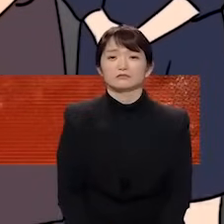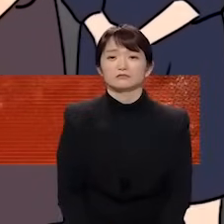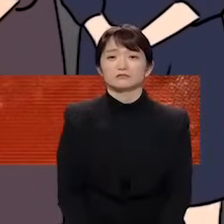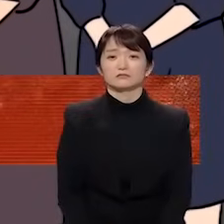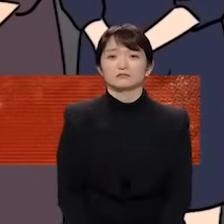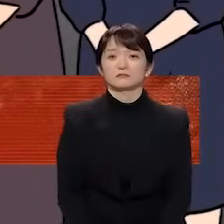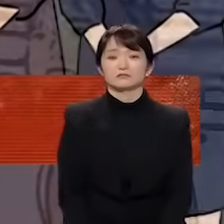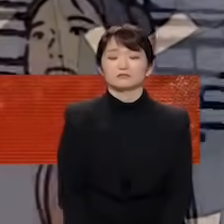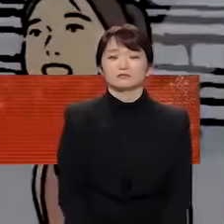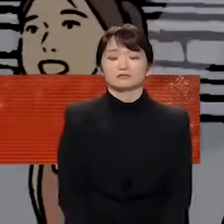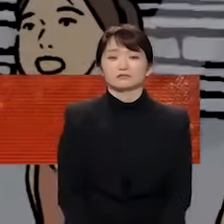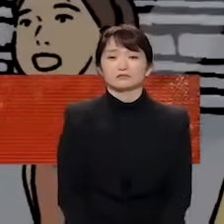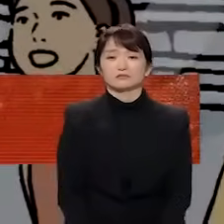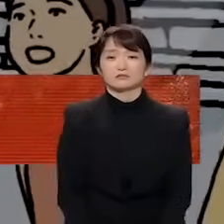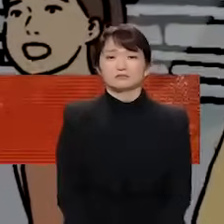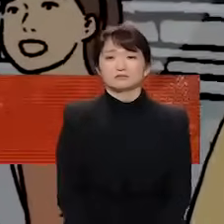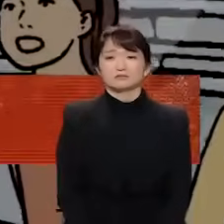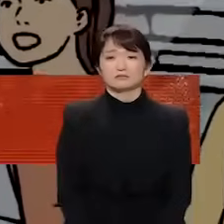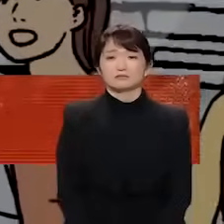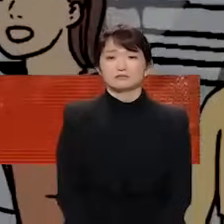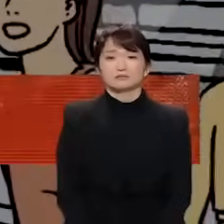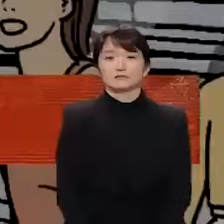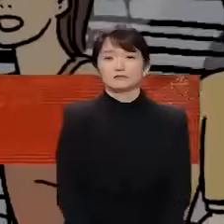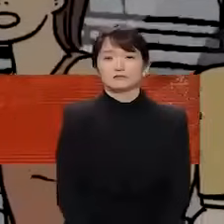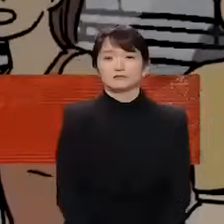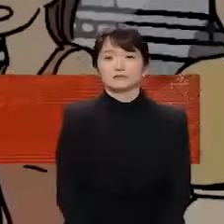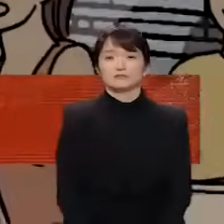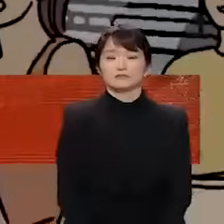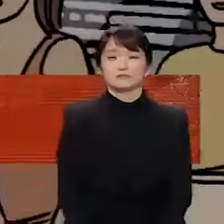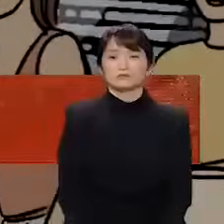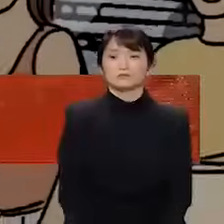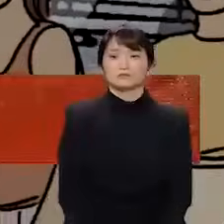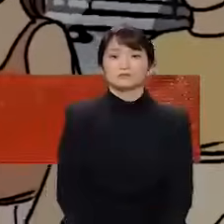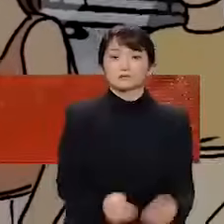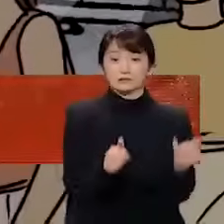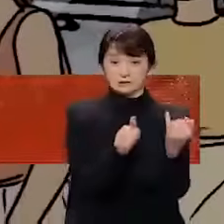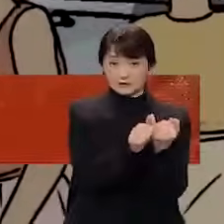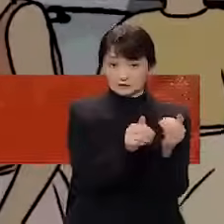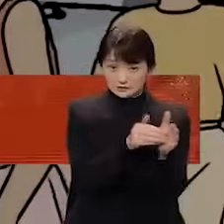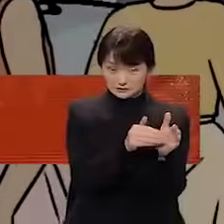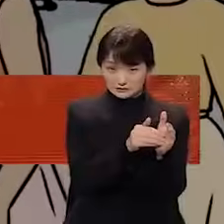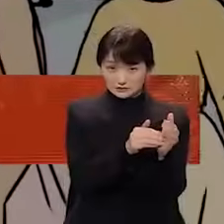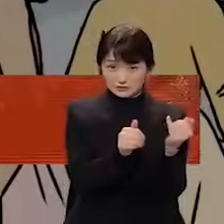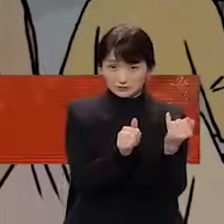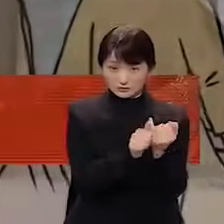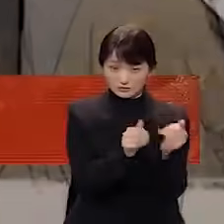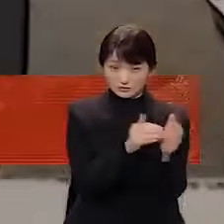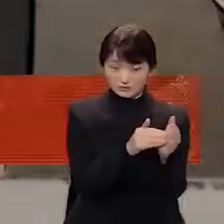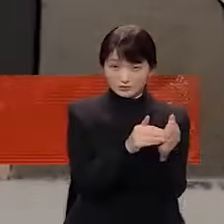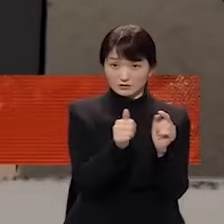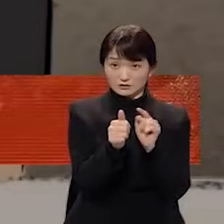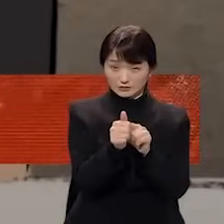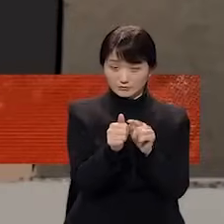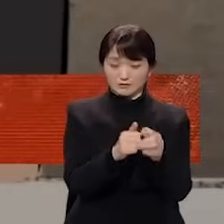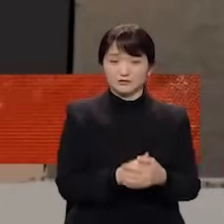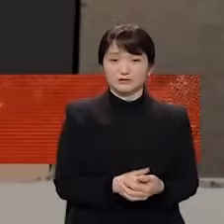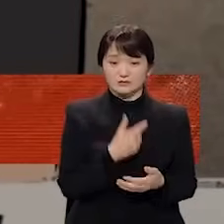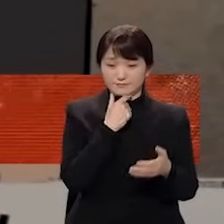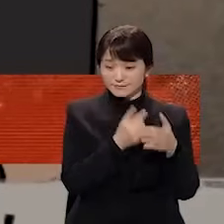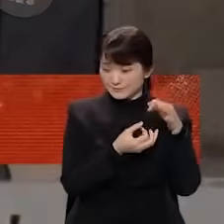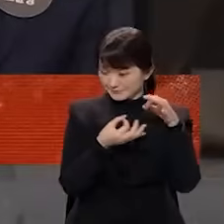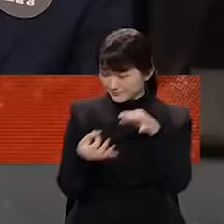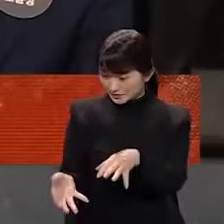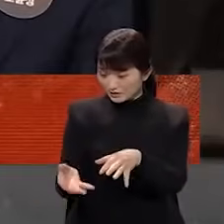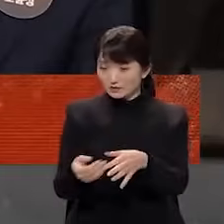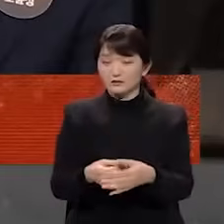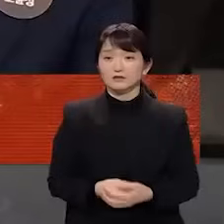아 진짜 아 유부녀 뭐 유부남 속이고 이렇게 해가지고 이런